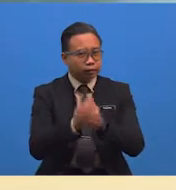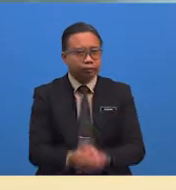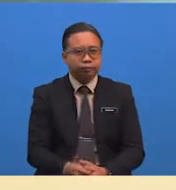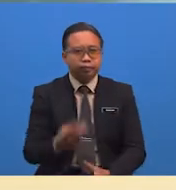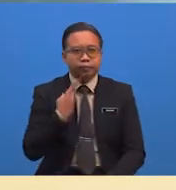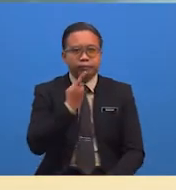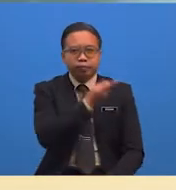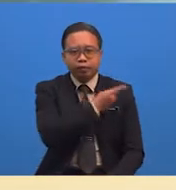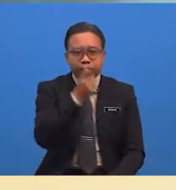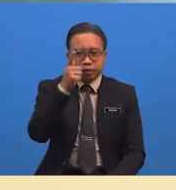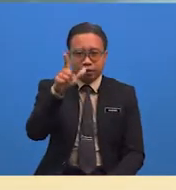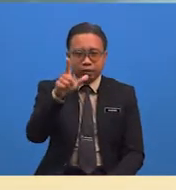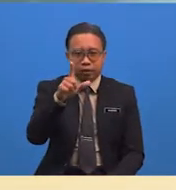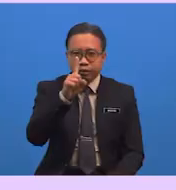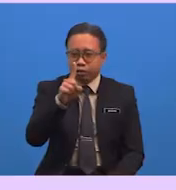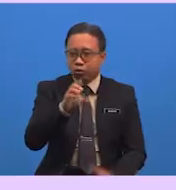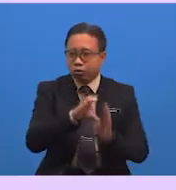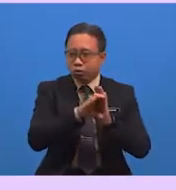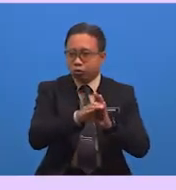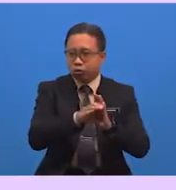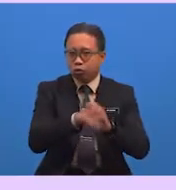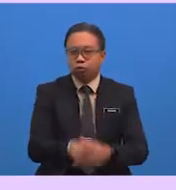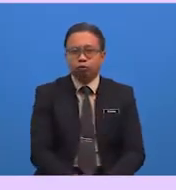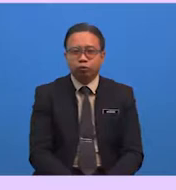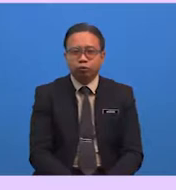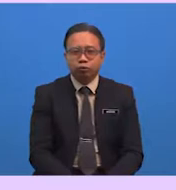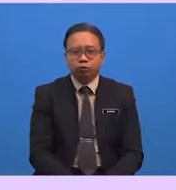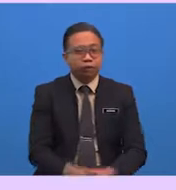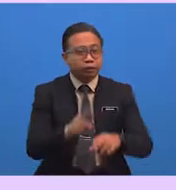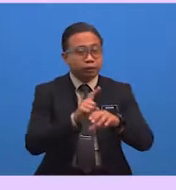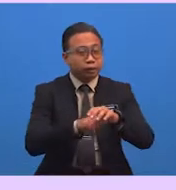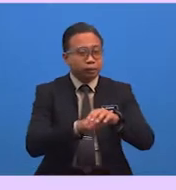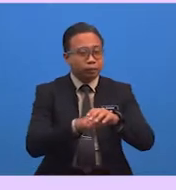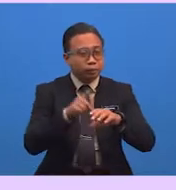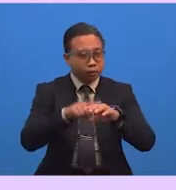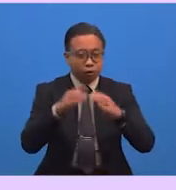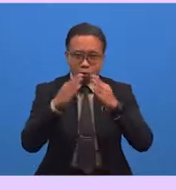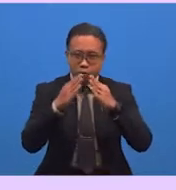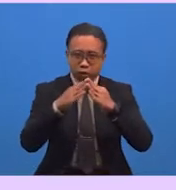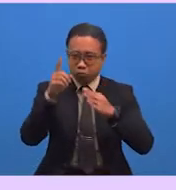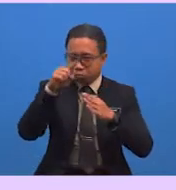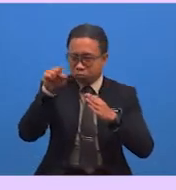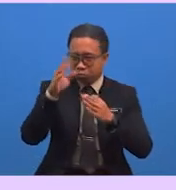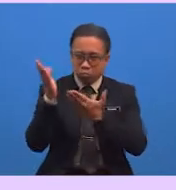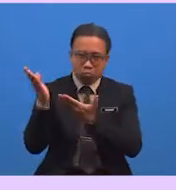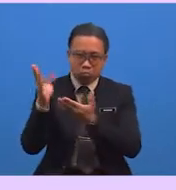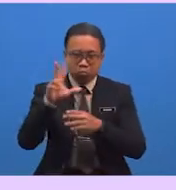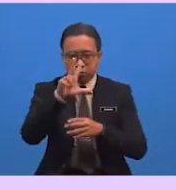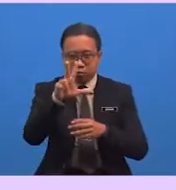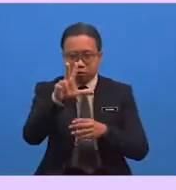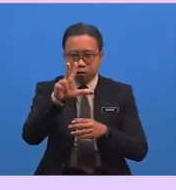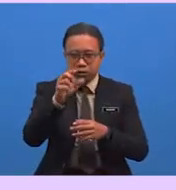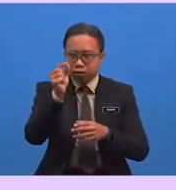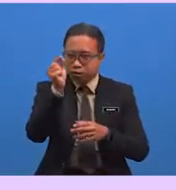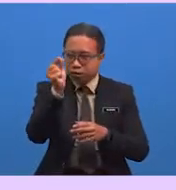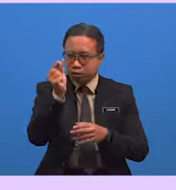Kita lihat pula suatu contoh, iaitu jam dinding. Terdapat tiga jarum pada